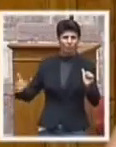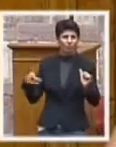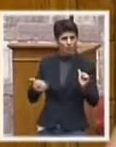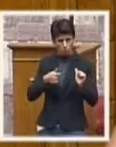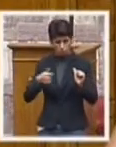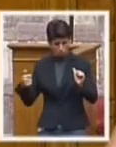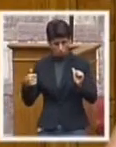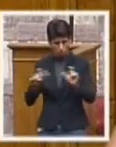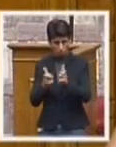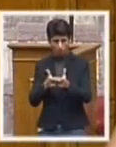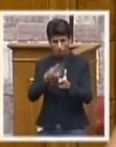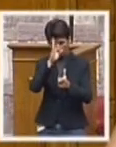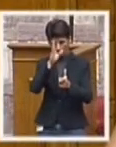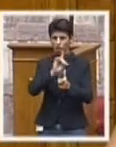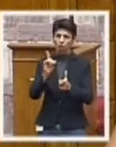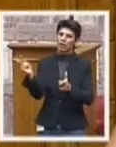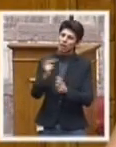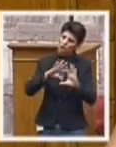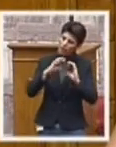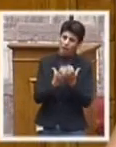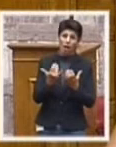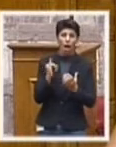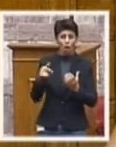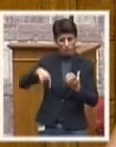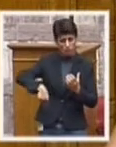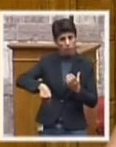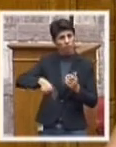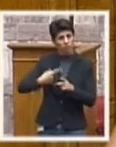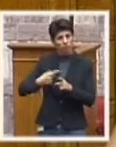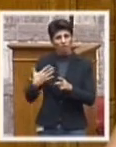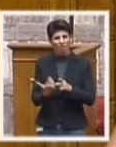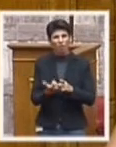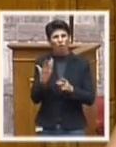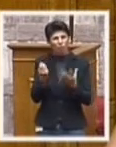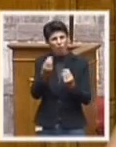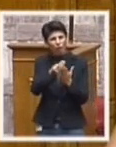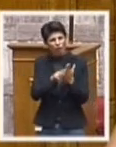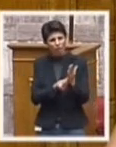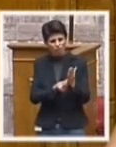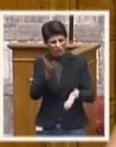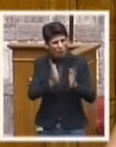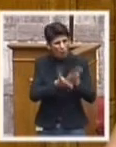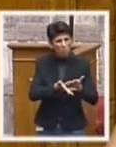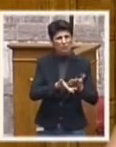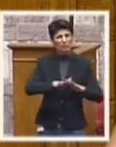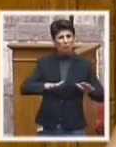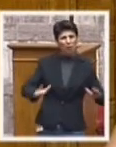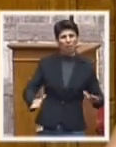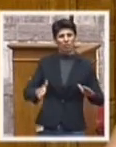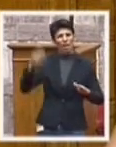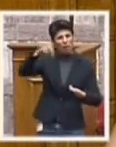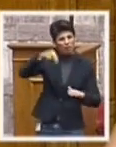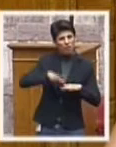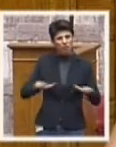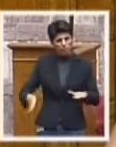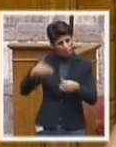κοινωνίας γενικότερα. Ακόμα και σήμερα στη χώρα μας παρατηρούνται αρκετά φαινόμενα κακοποίησης και εκμετάλλευσης ανηλίκων μέσα και έξω από το πλαίσιο της